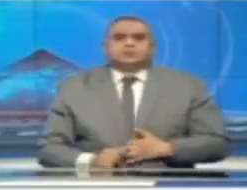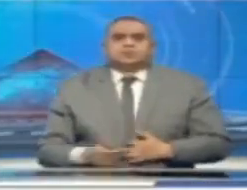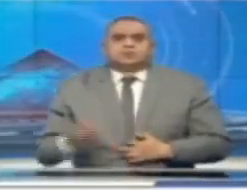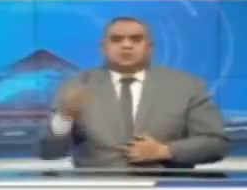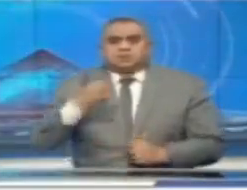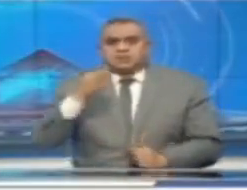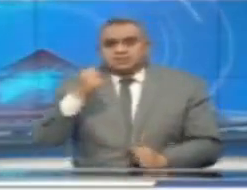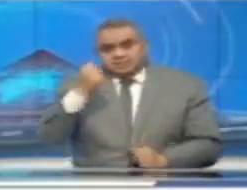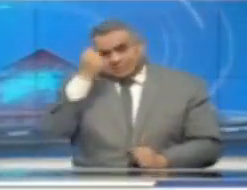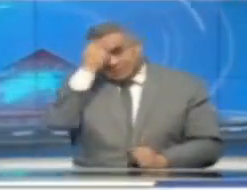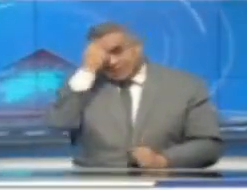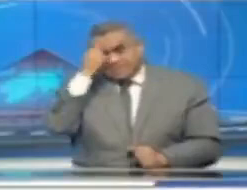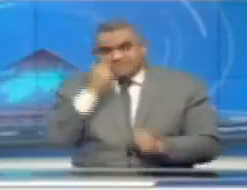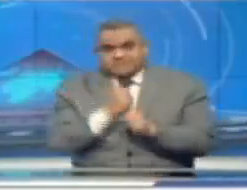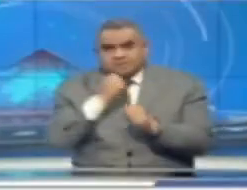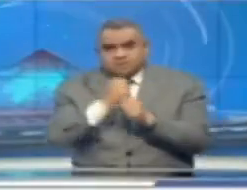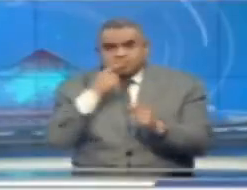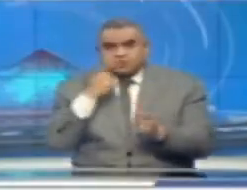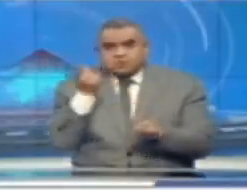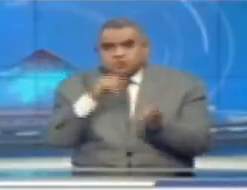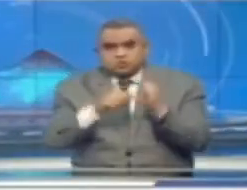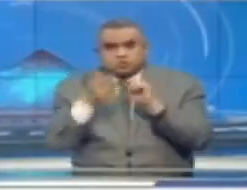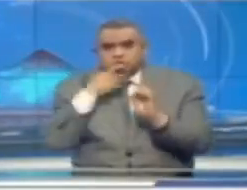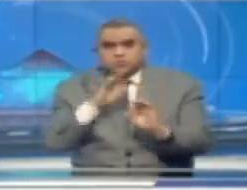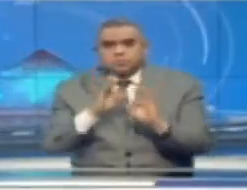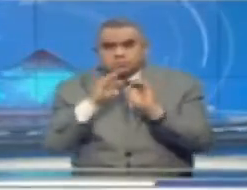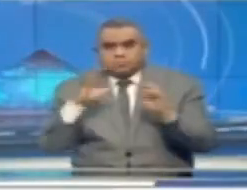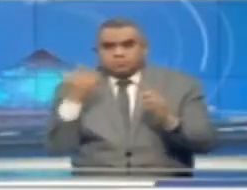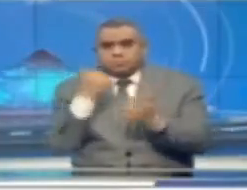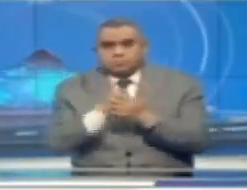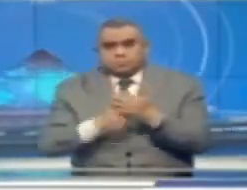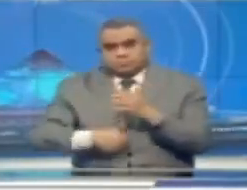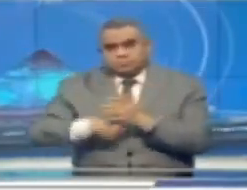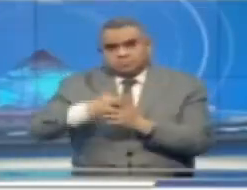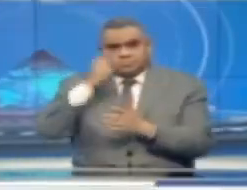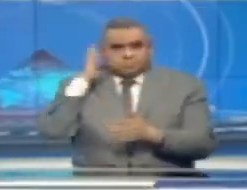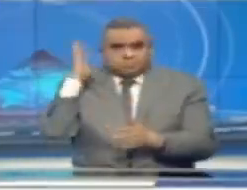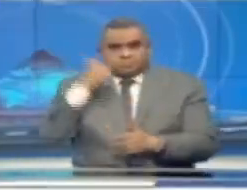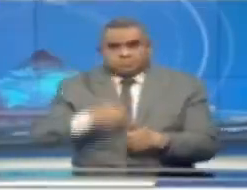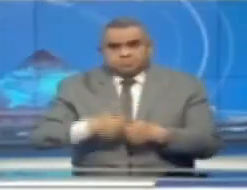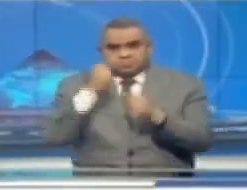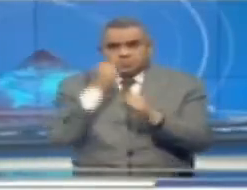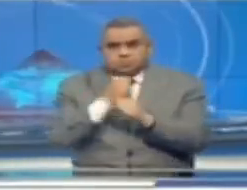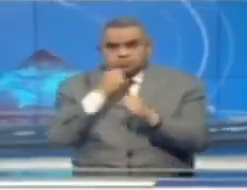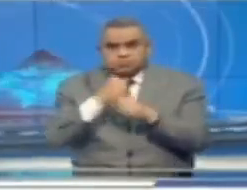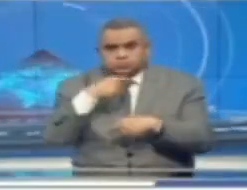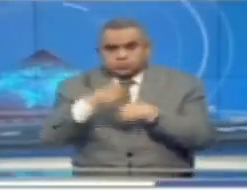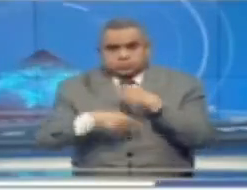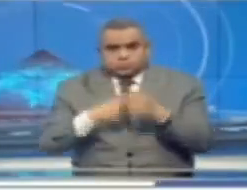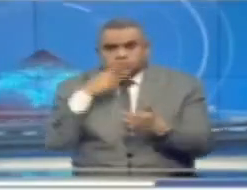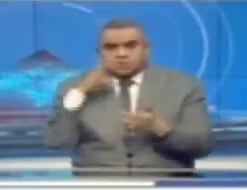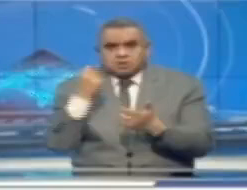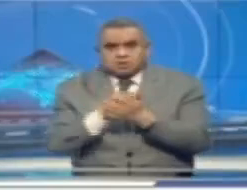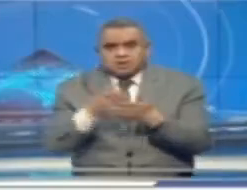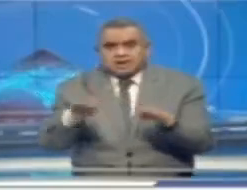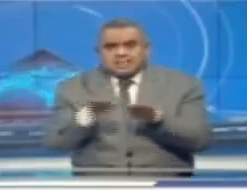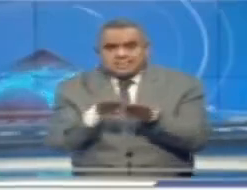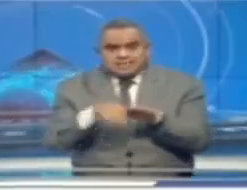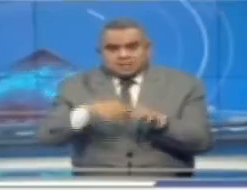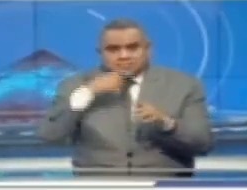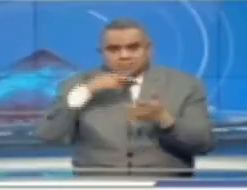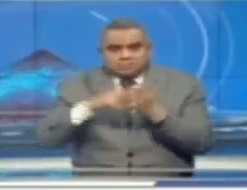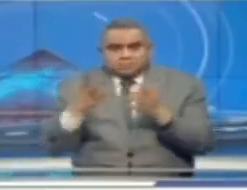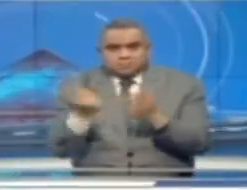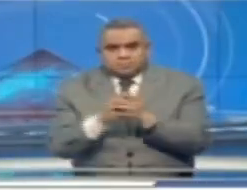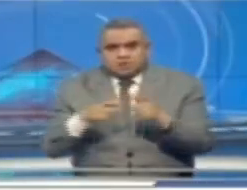30,000 عامل يعملون يوميا على هذا الحالة ياسر، واحد من هؤلاء الذين وجدوا في جودة الدقيقة طريقا